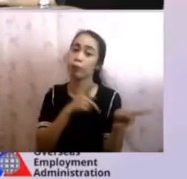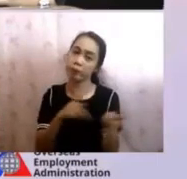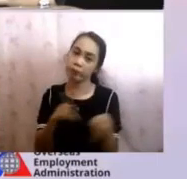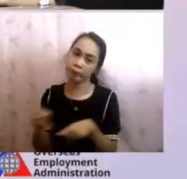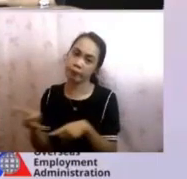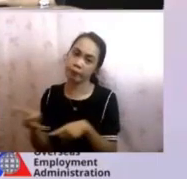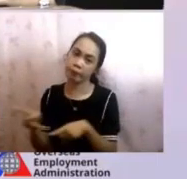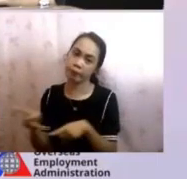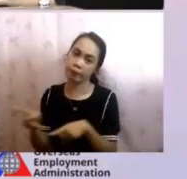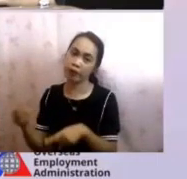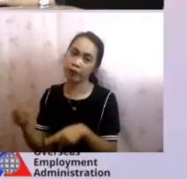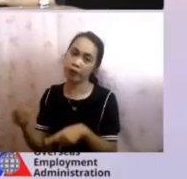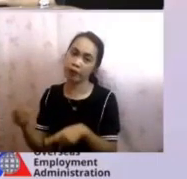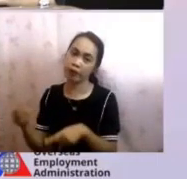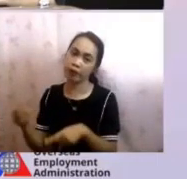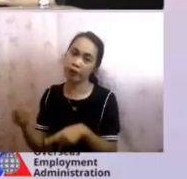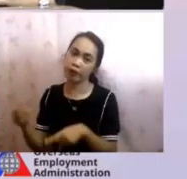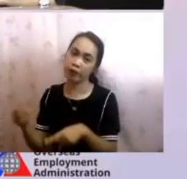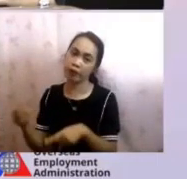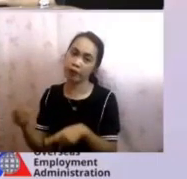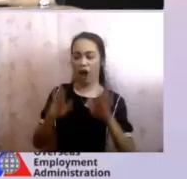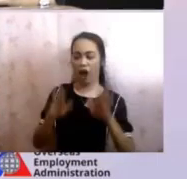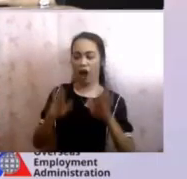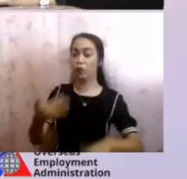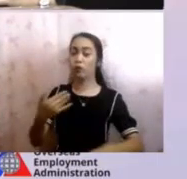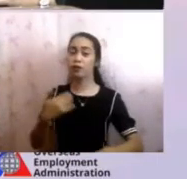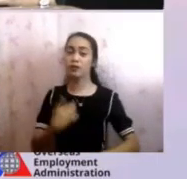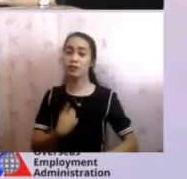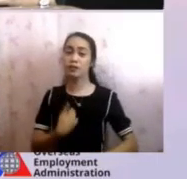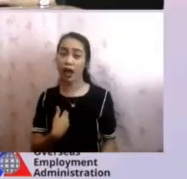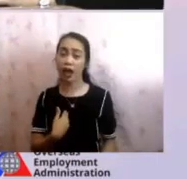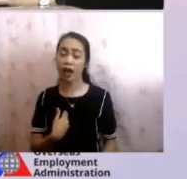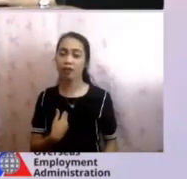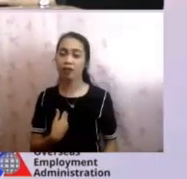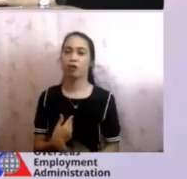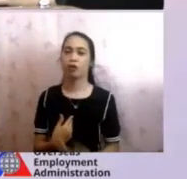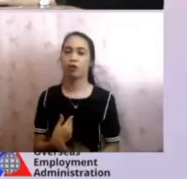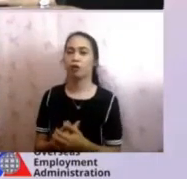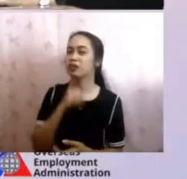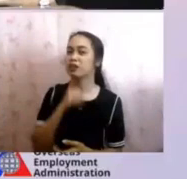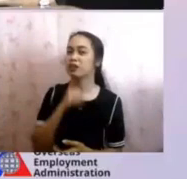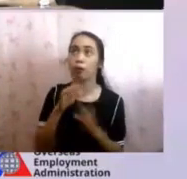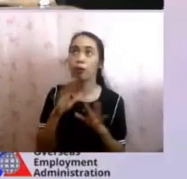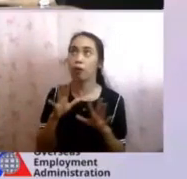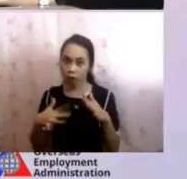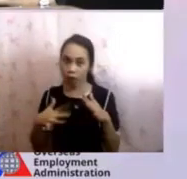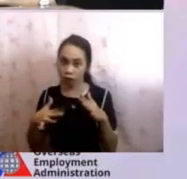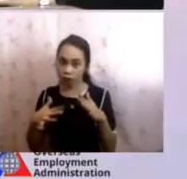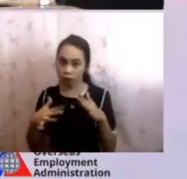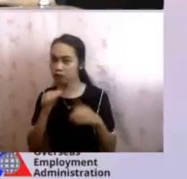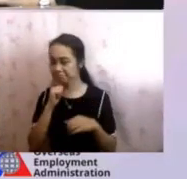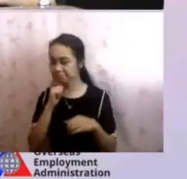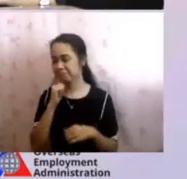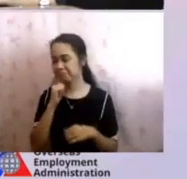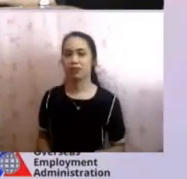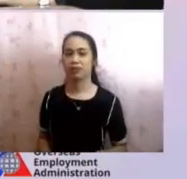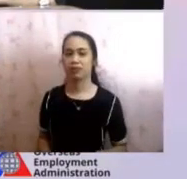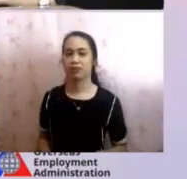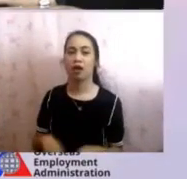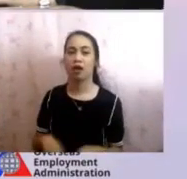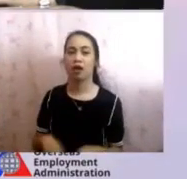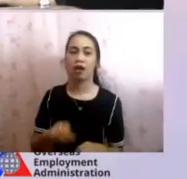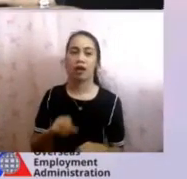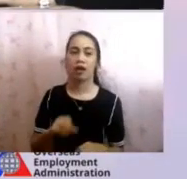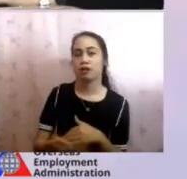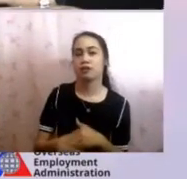retouch, i-compose imunself, i-prepare imunself for the battle that you're about to enter. And